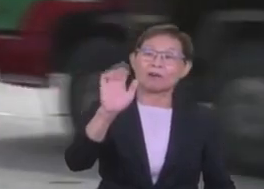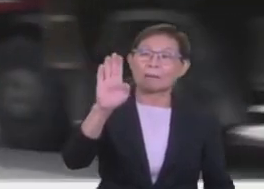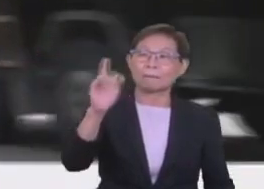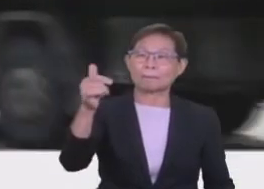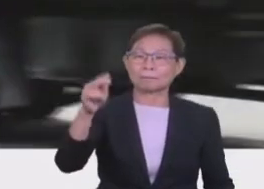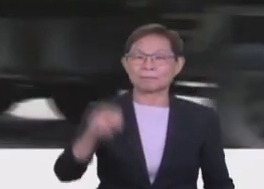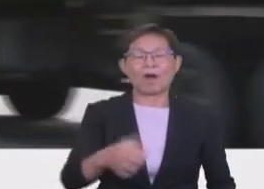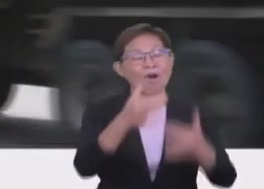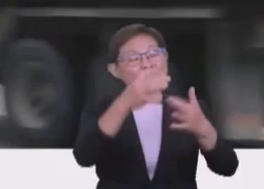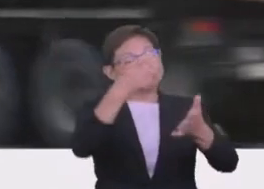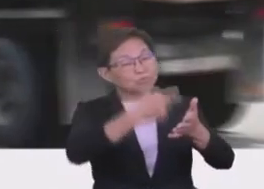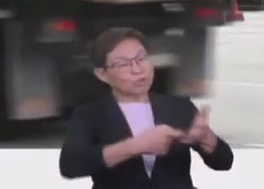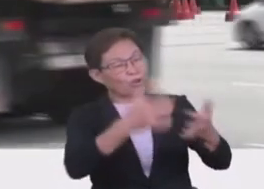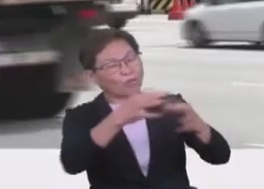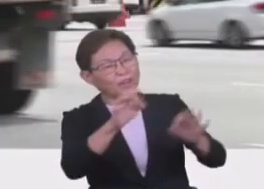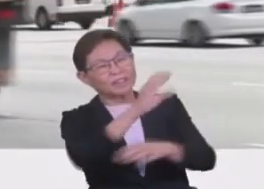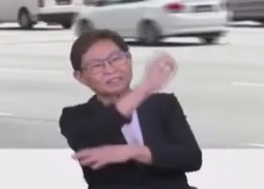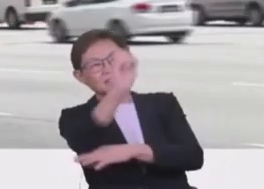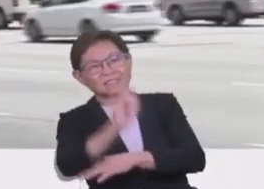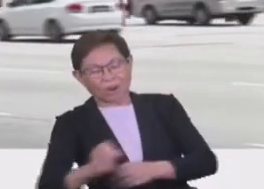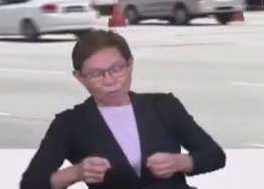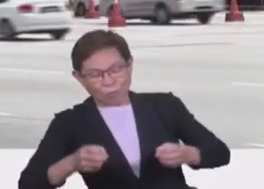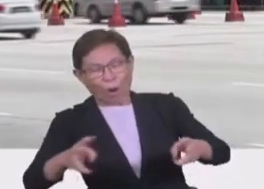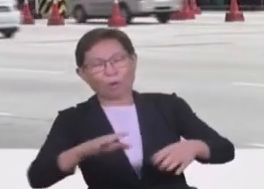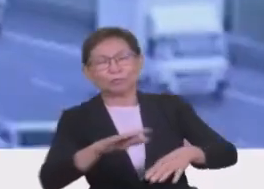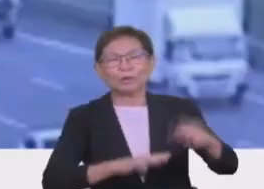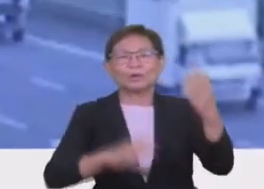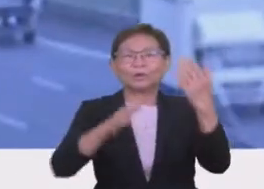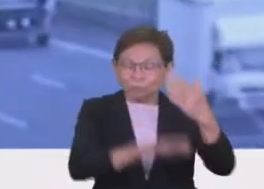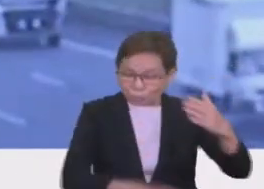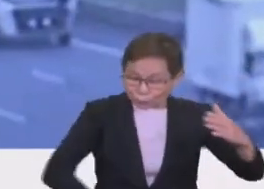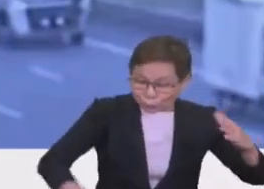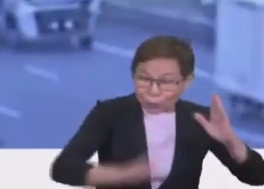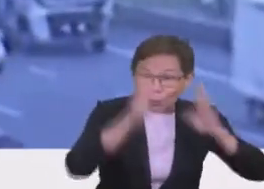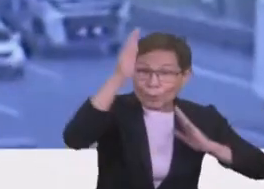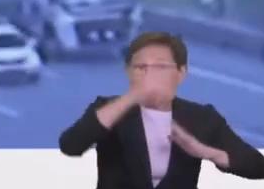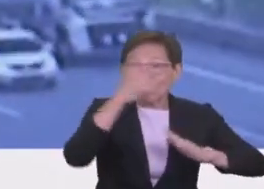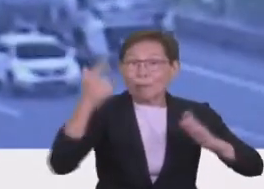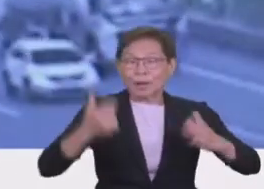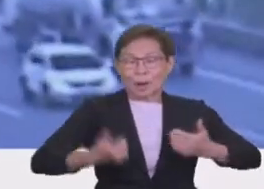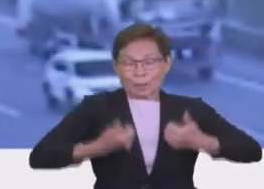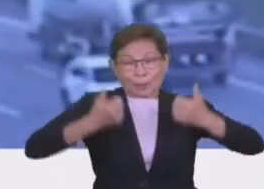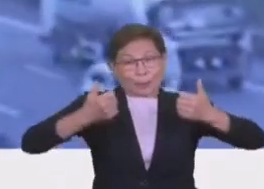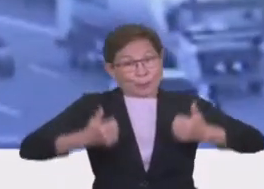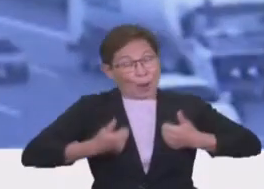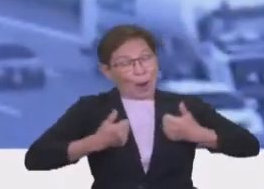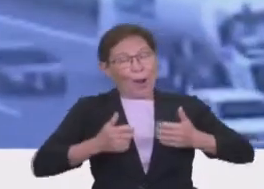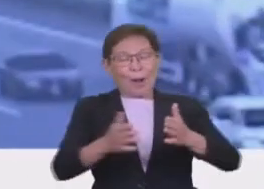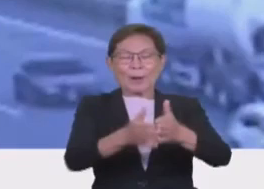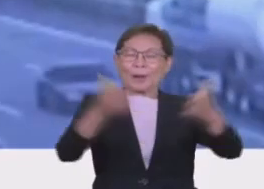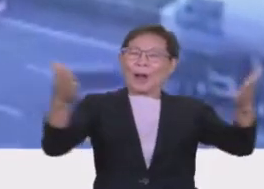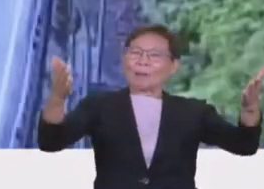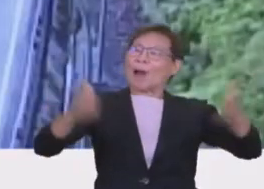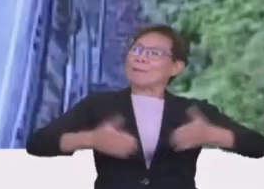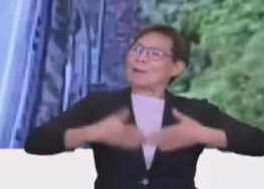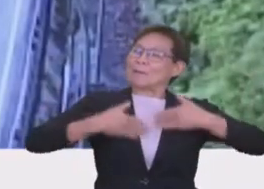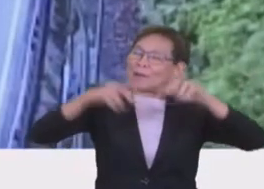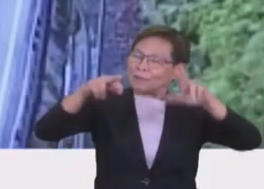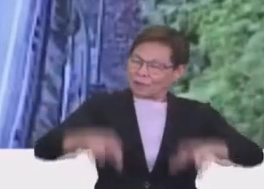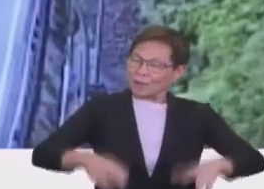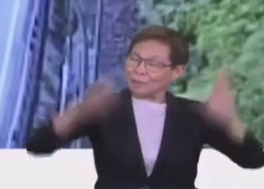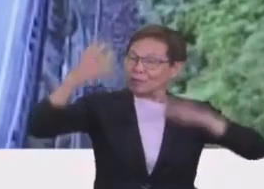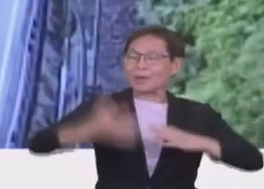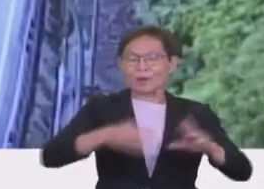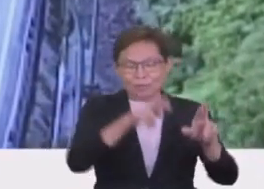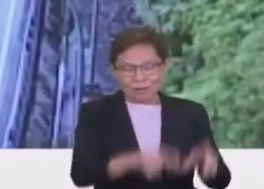Tol percuma dan diskaun di lebuh raya seluruh negara sempena Aidilfitri pasti kabar gembira buat keluarga Malaysia yang merancang